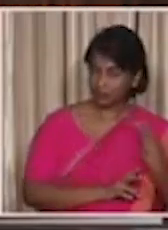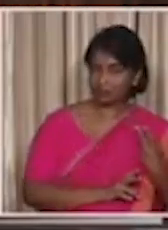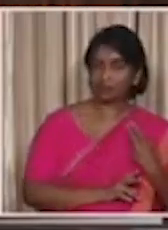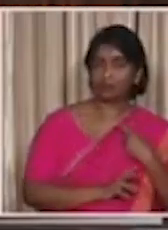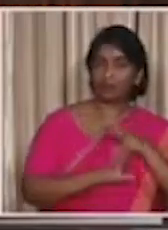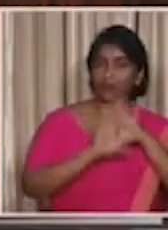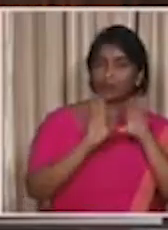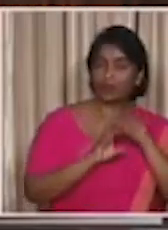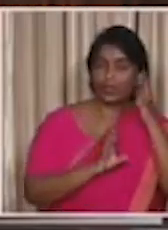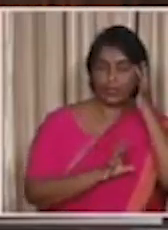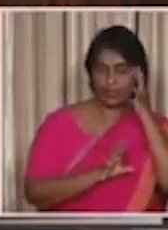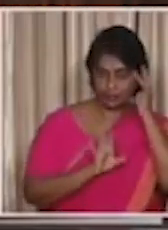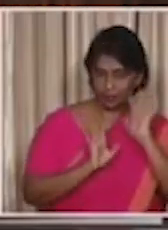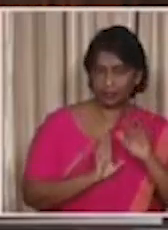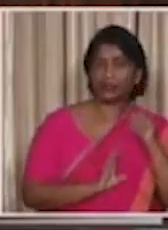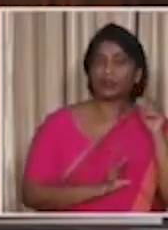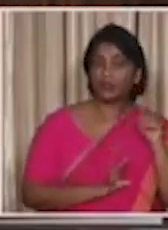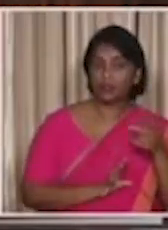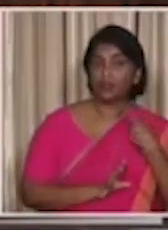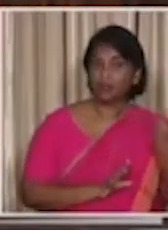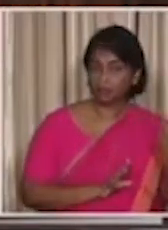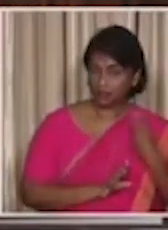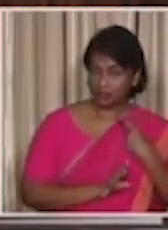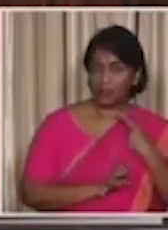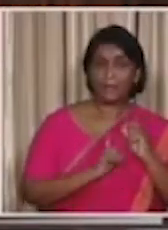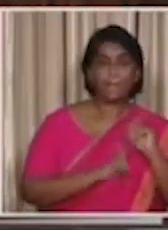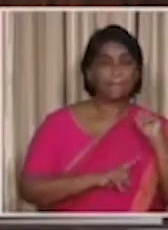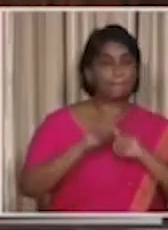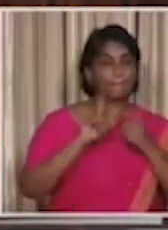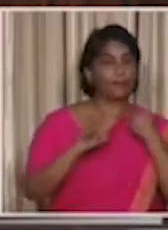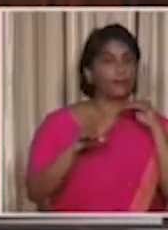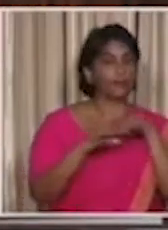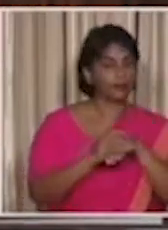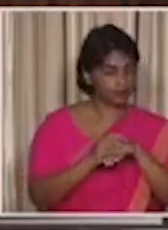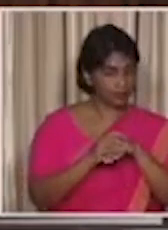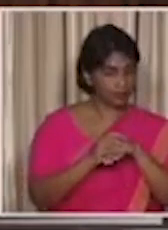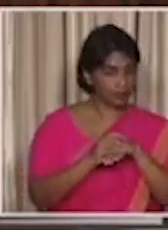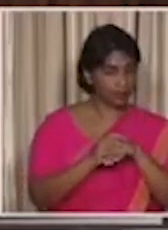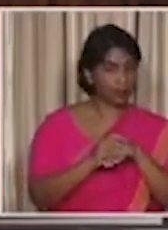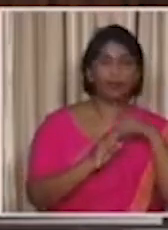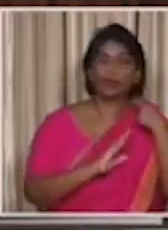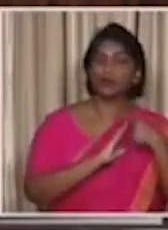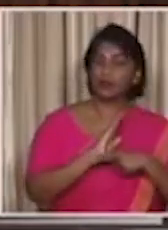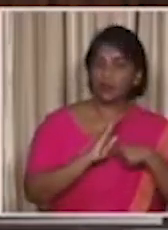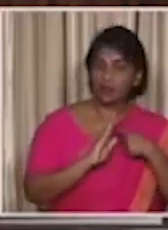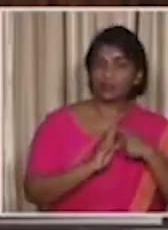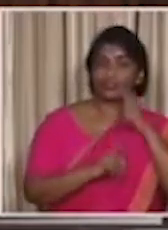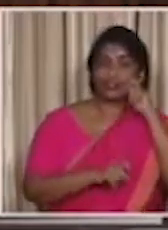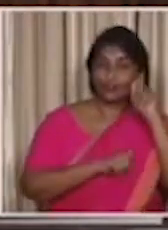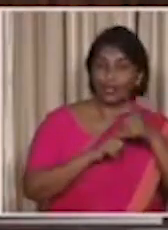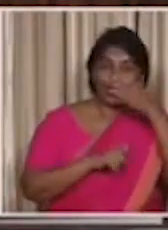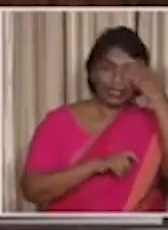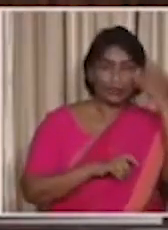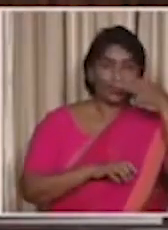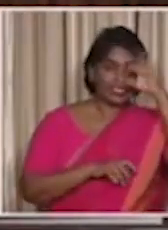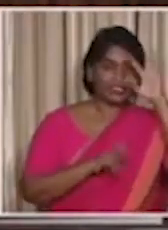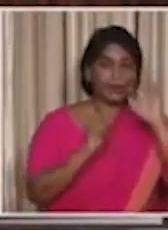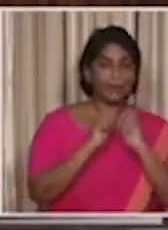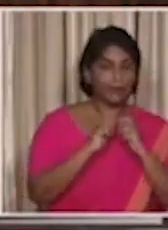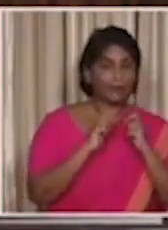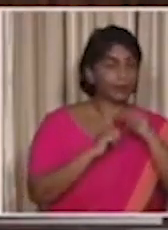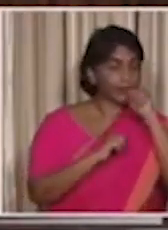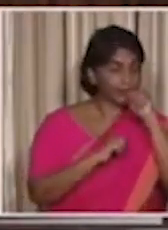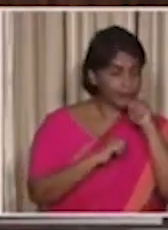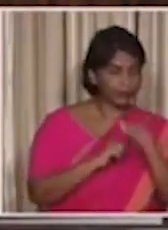පොදු සිහිනයක් තිබුණා. ඒ අප දෙදෙනා පාර්ලිමේන්තුව තුළ සිටියදී ලංකාවේ ජන වාර්ගික ගැටලුවට